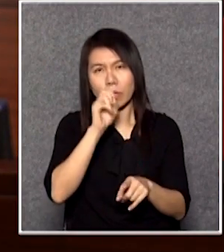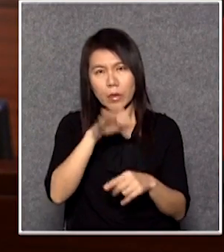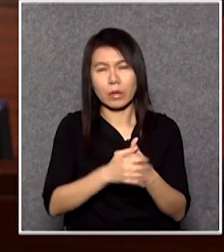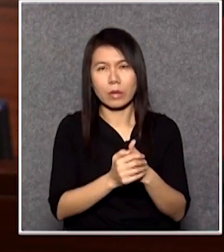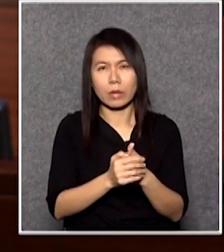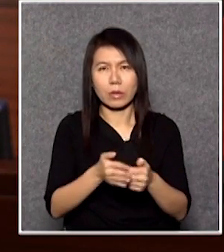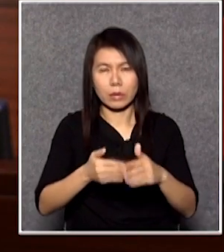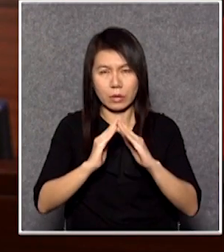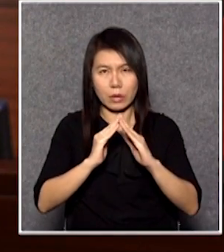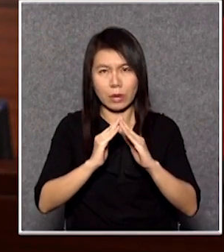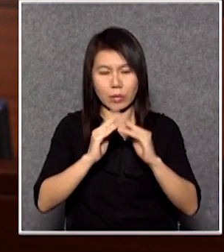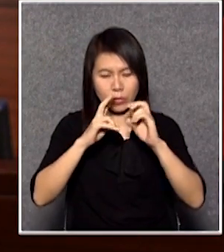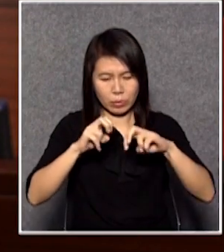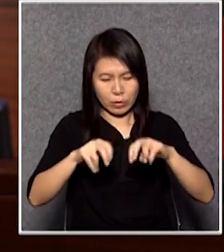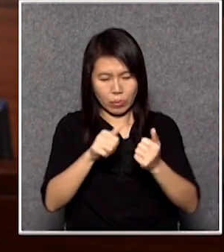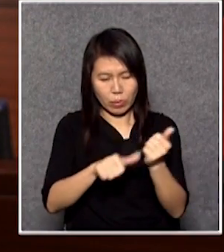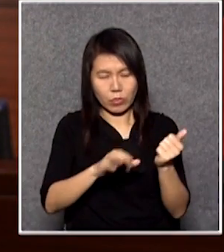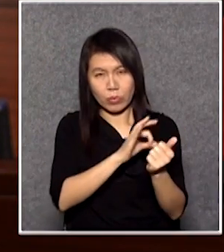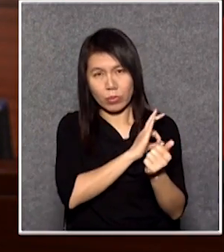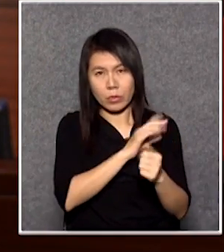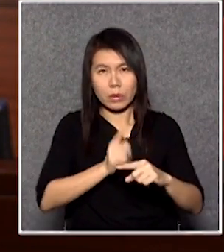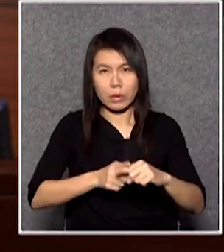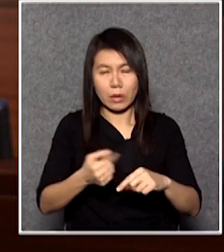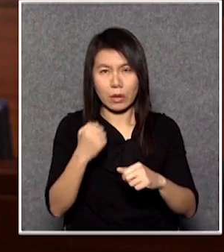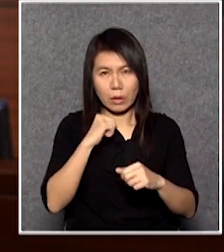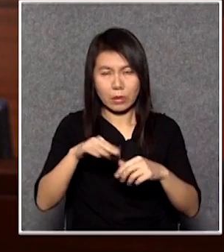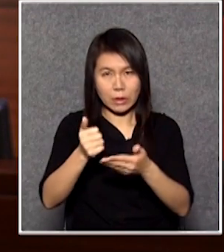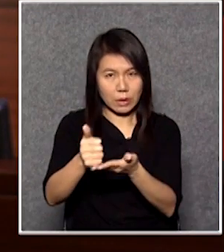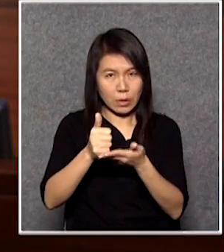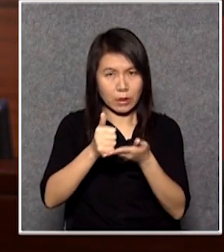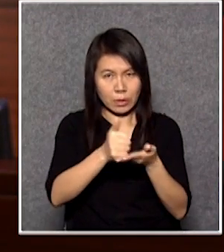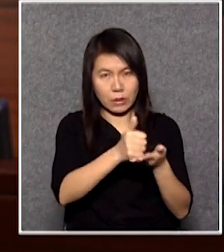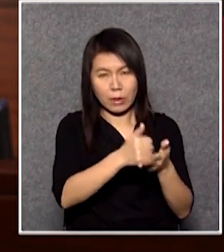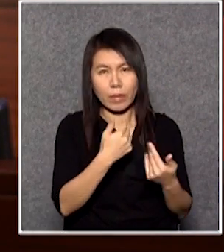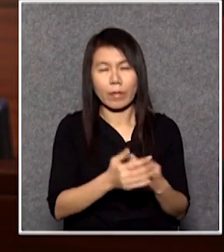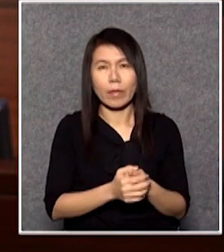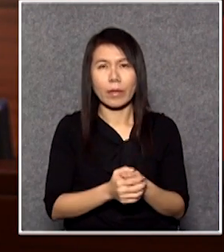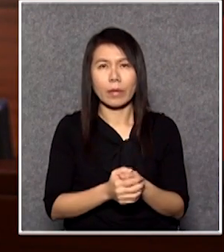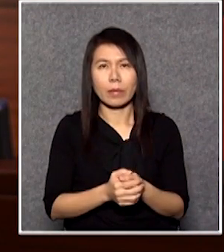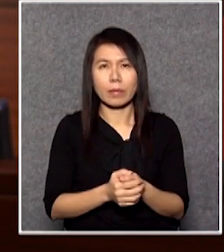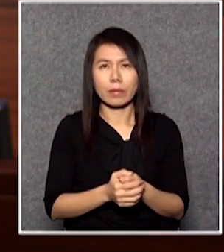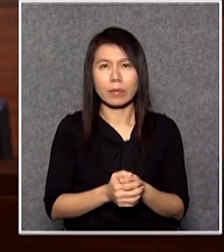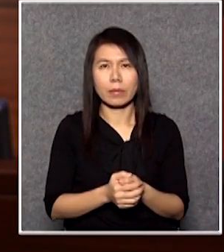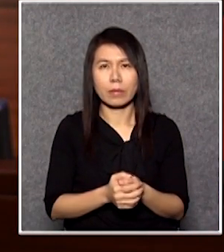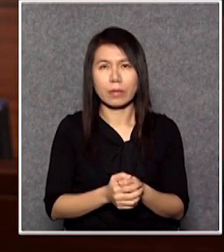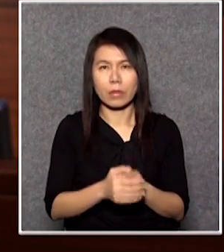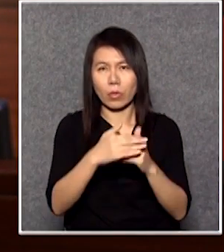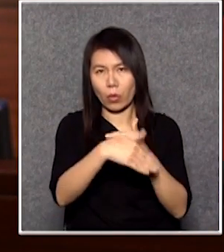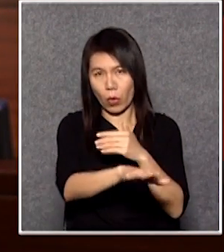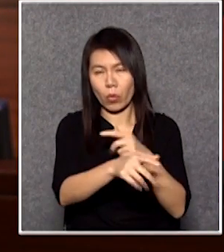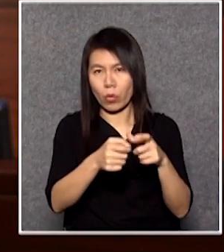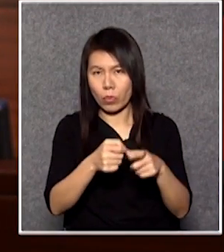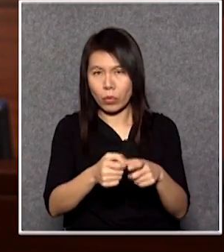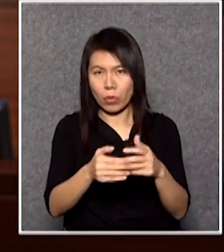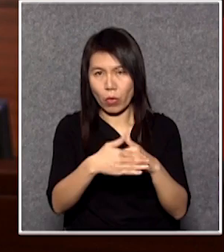個調查委員會，你真係有冇能力傳召咗呢啲外國企業或者外國